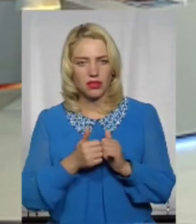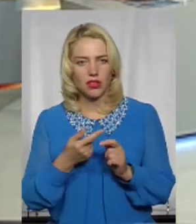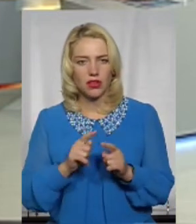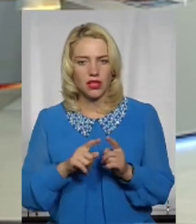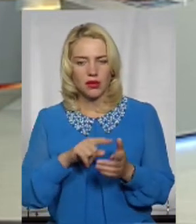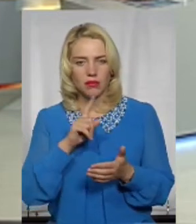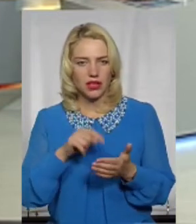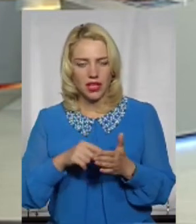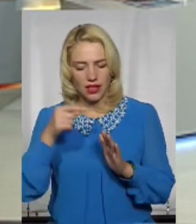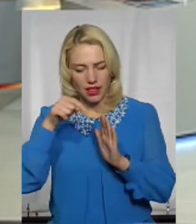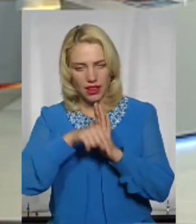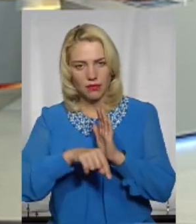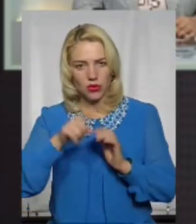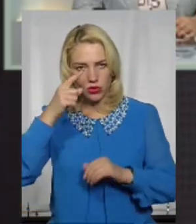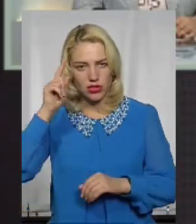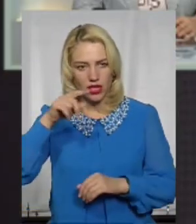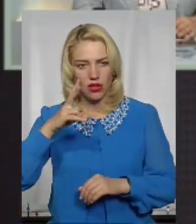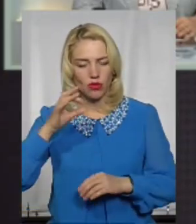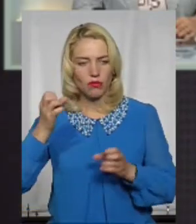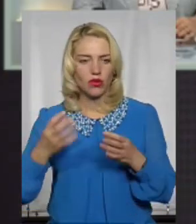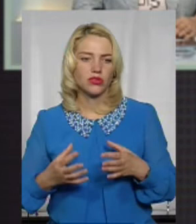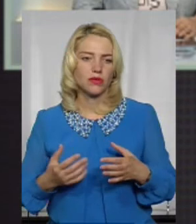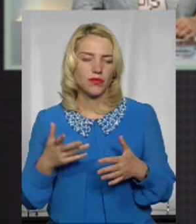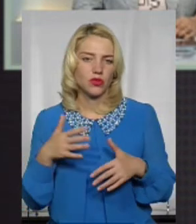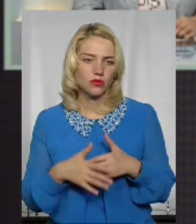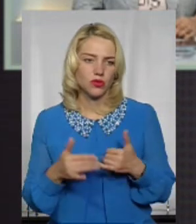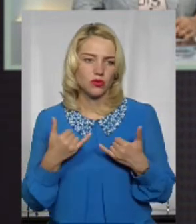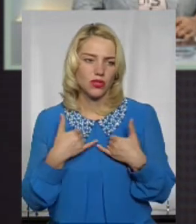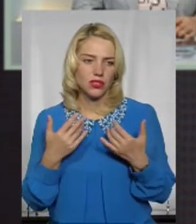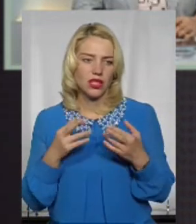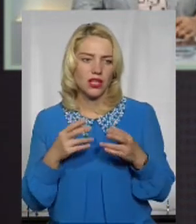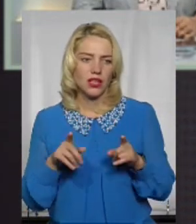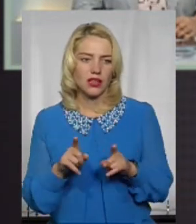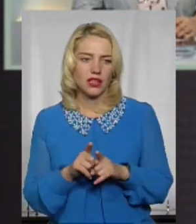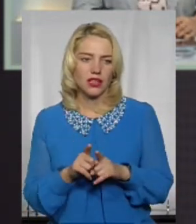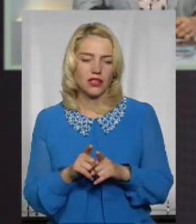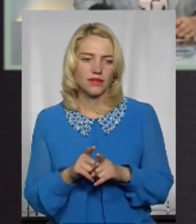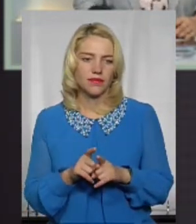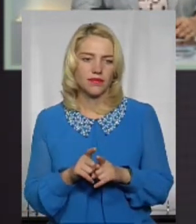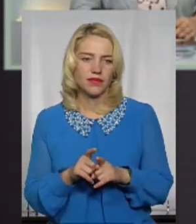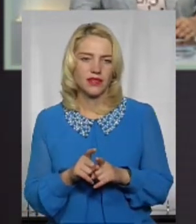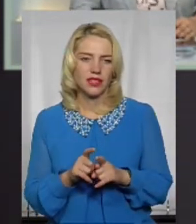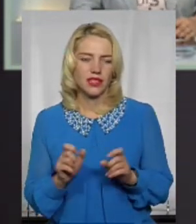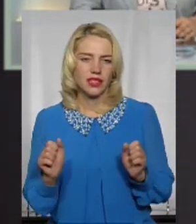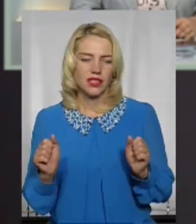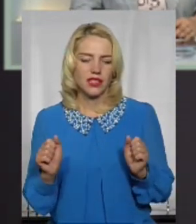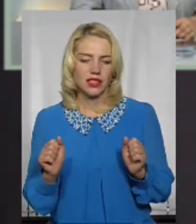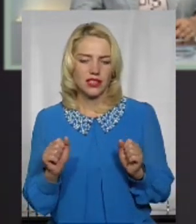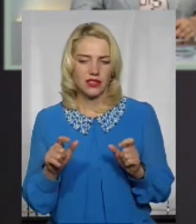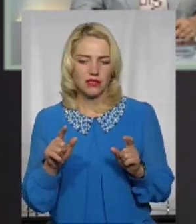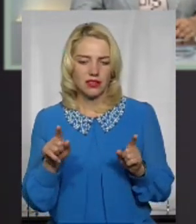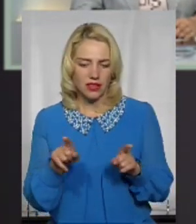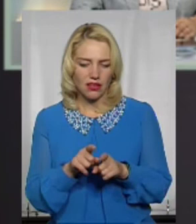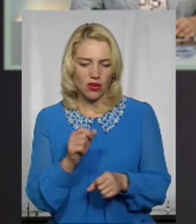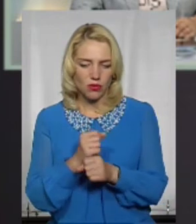питання глибоко знає. Ну, просто, розумієте, в нас зараз якось так зведена робота самого